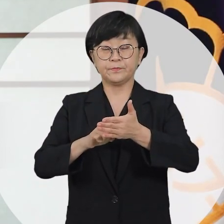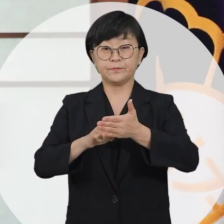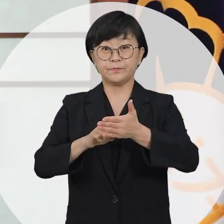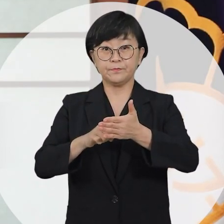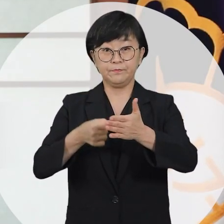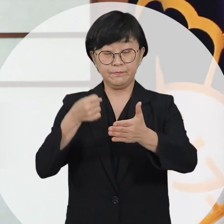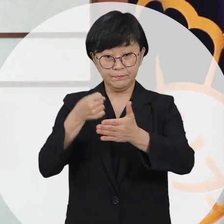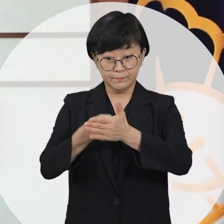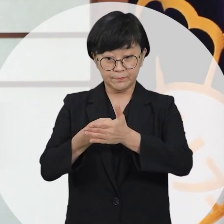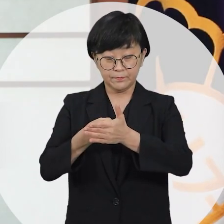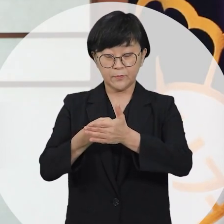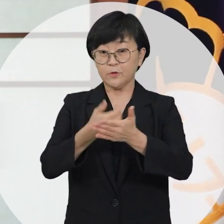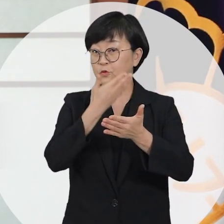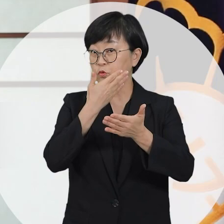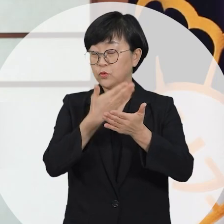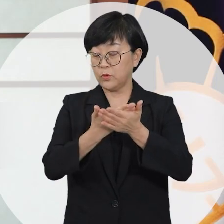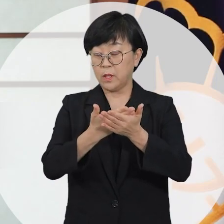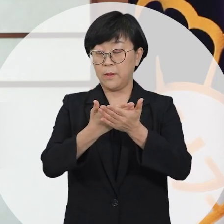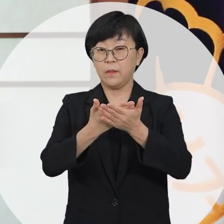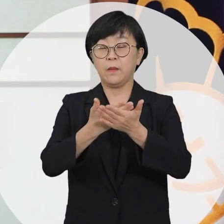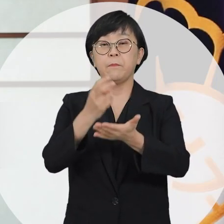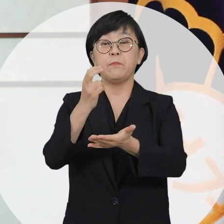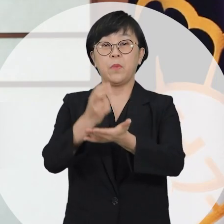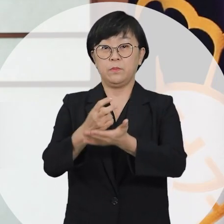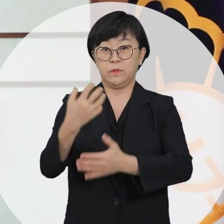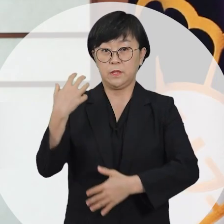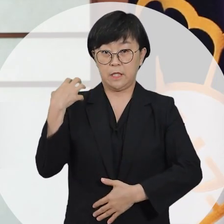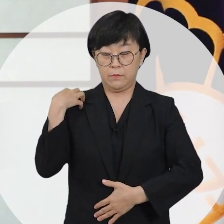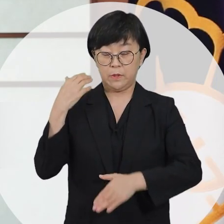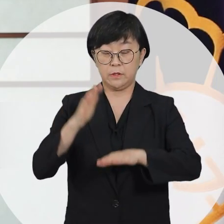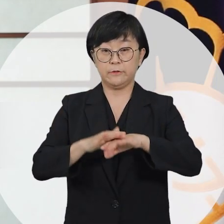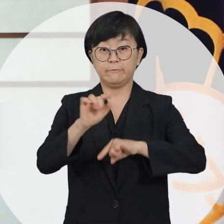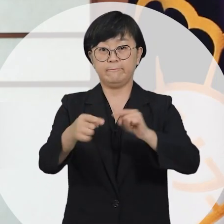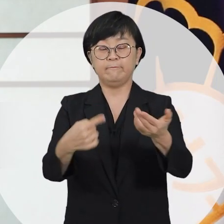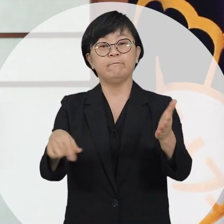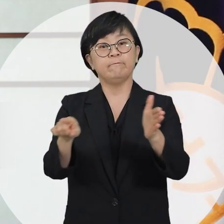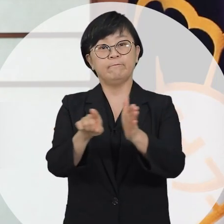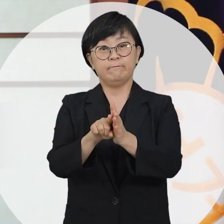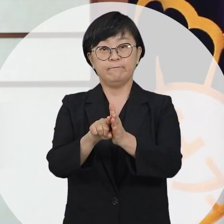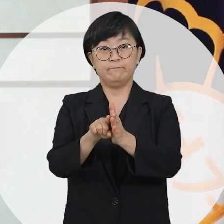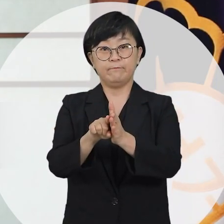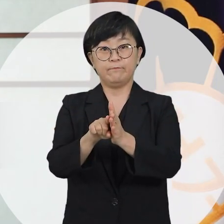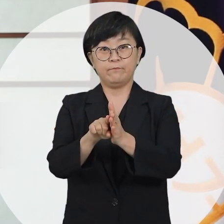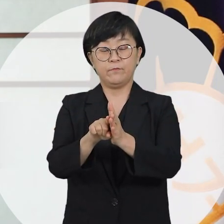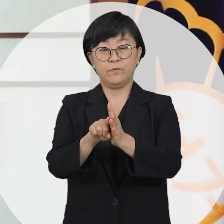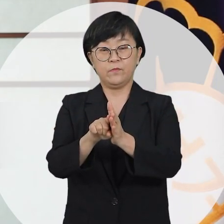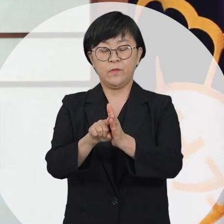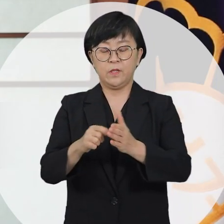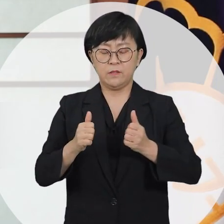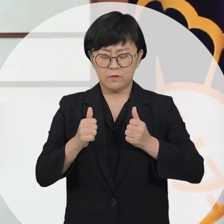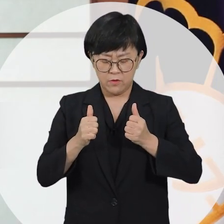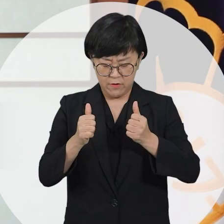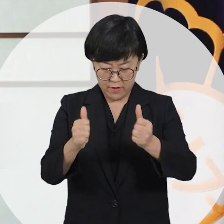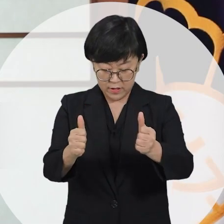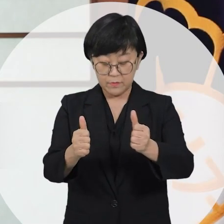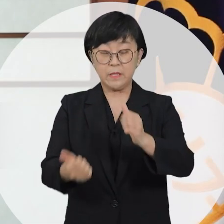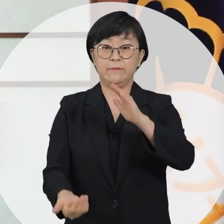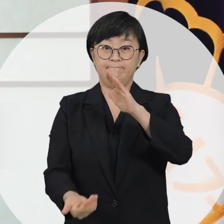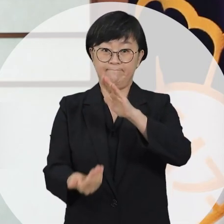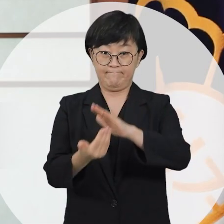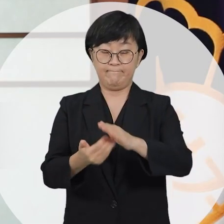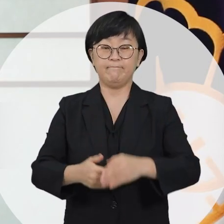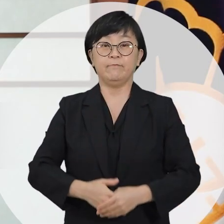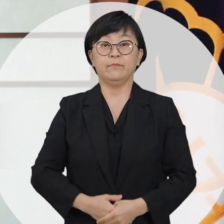무겁고 중요한 헌법적 책무를 수행하기 위하여 혼신의 노력을 다하고자 합니다.